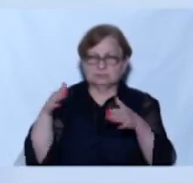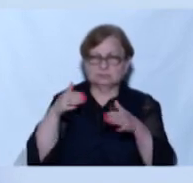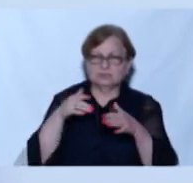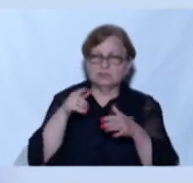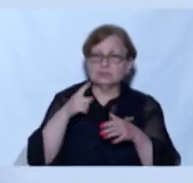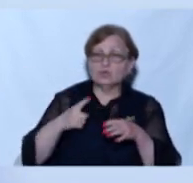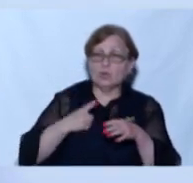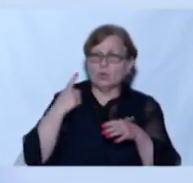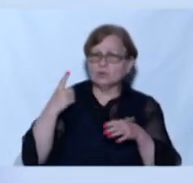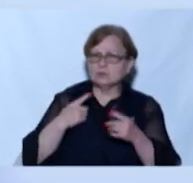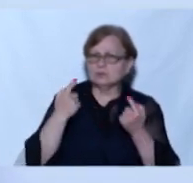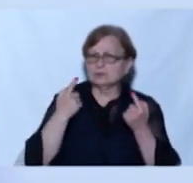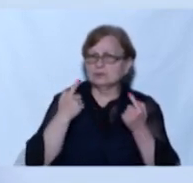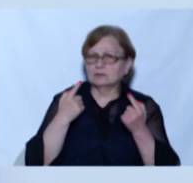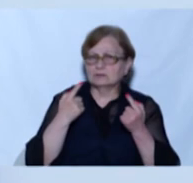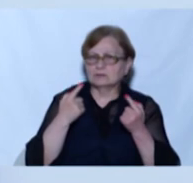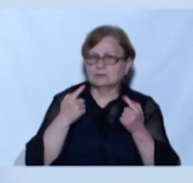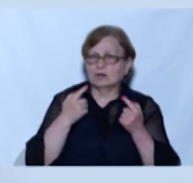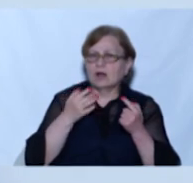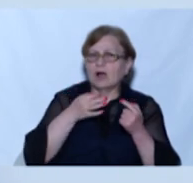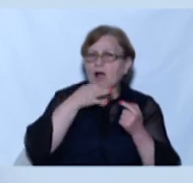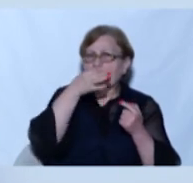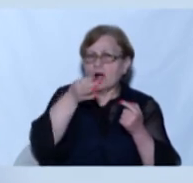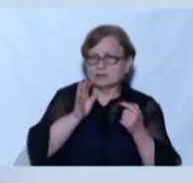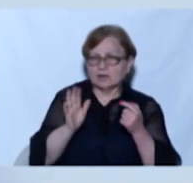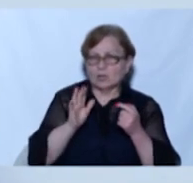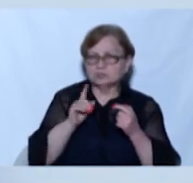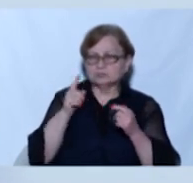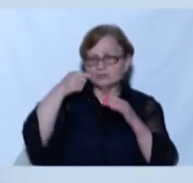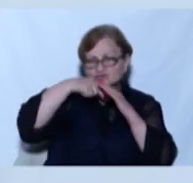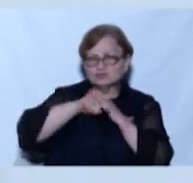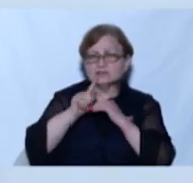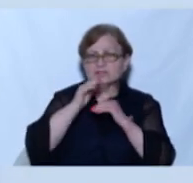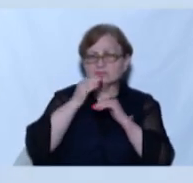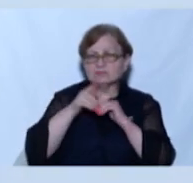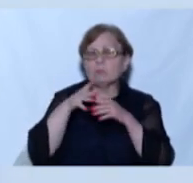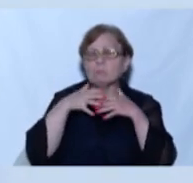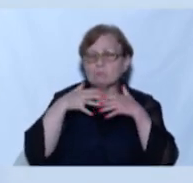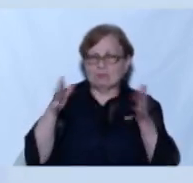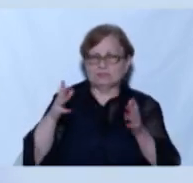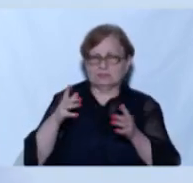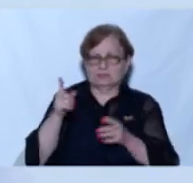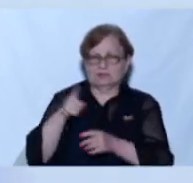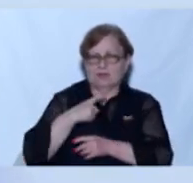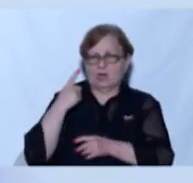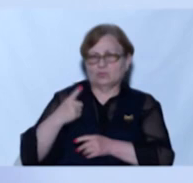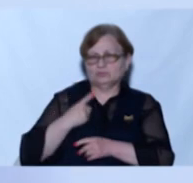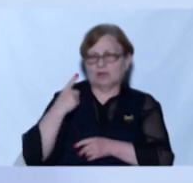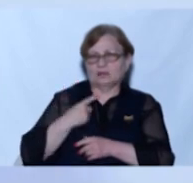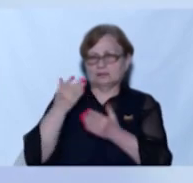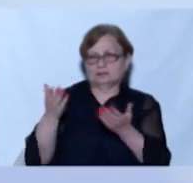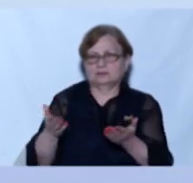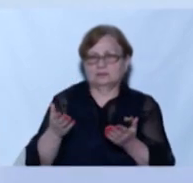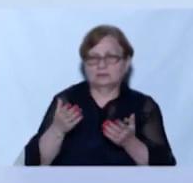სტატია. არ ნათქვამი სიტყვით უამრავი რაღაცის თქმის დიდო სტატია ნიკო ლორთქიფანიძე. მე